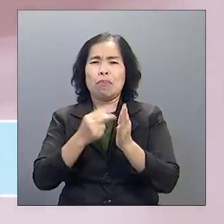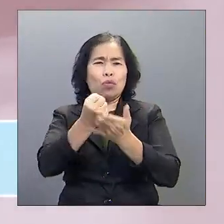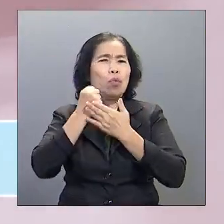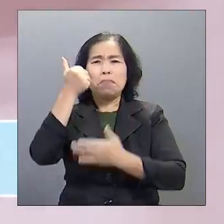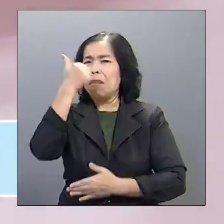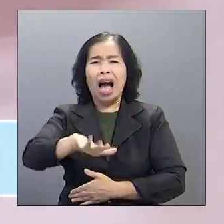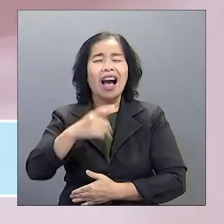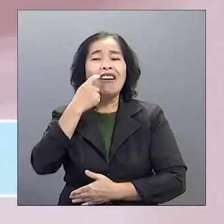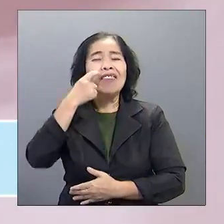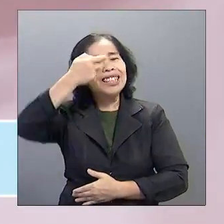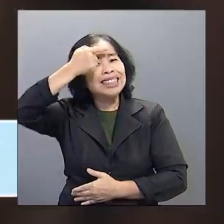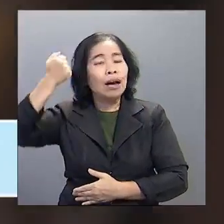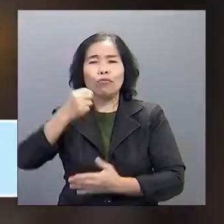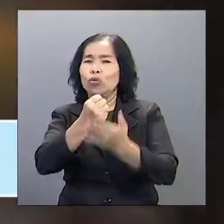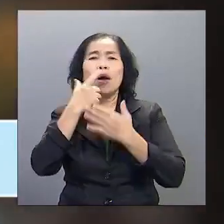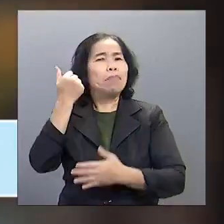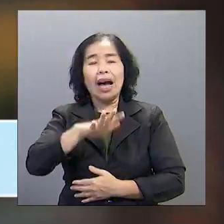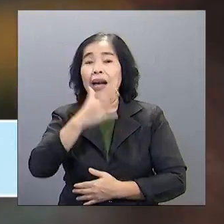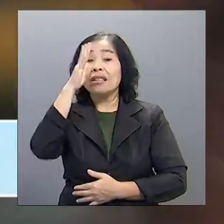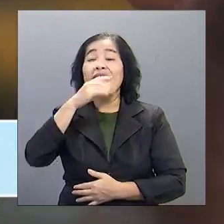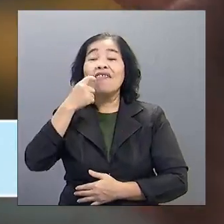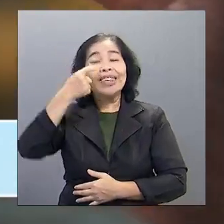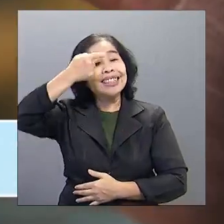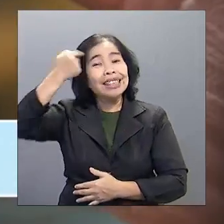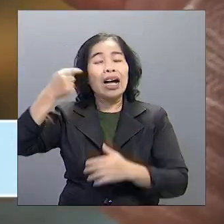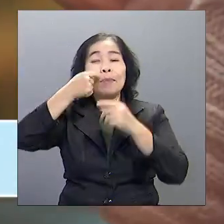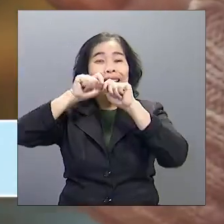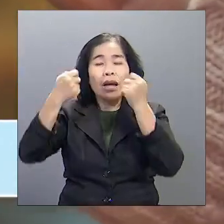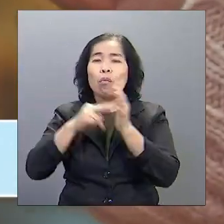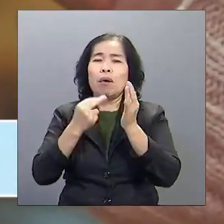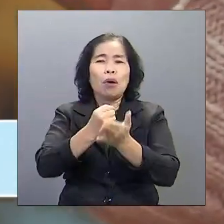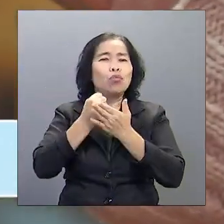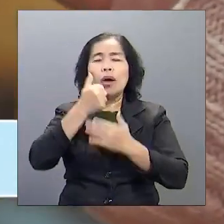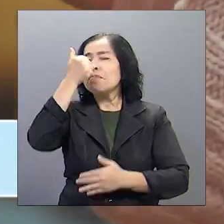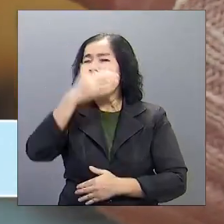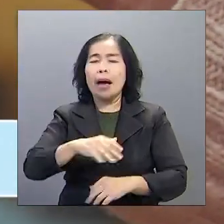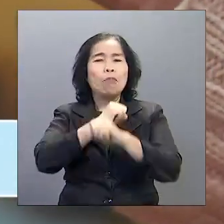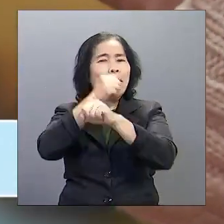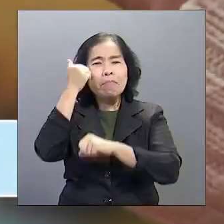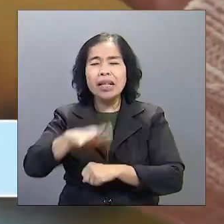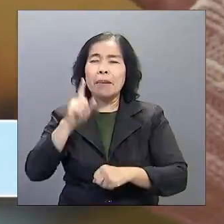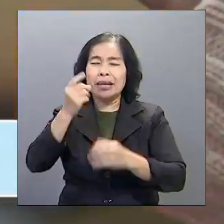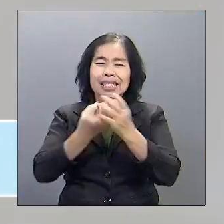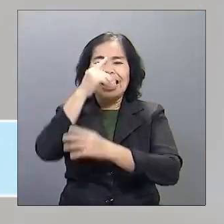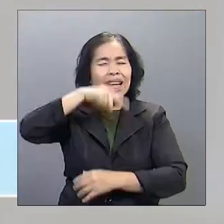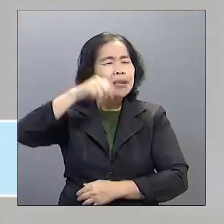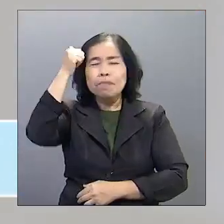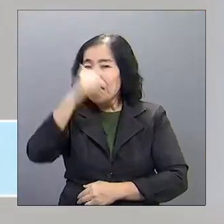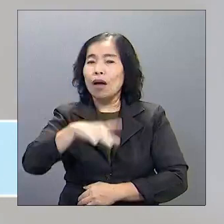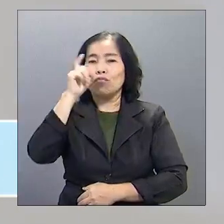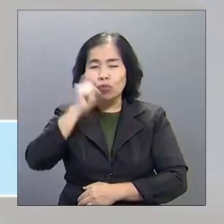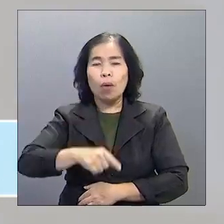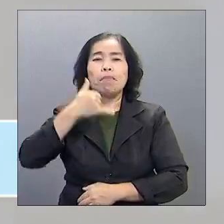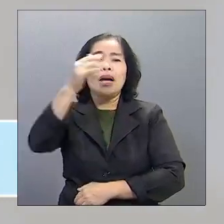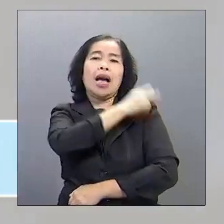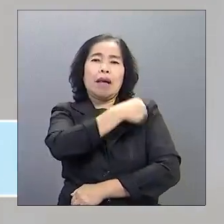ครับโดยทางโรคฟันผุเนี่ยคุณผู้ชมเป็นโรคที่ไม่สามารถรักษาและป้องกันได้ด้วยวิธีการใช้สมุนไพรเท่านั้นนะครับต้องรักษาด้วยการ